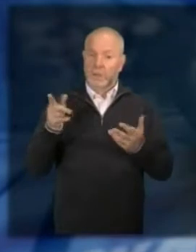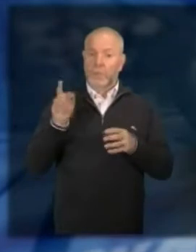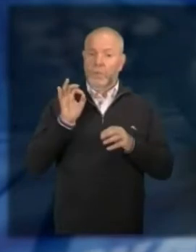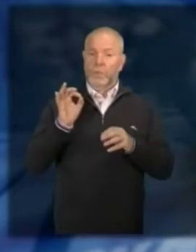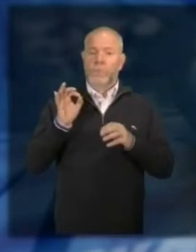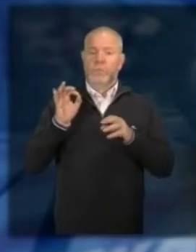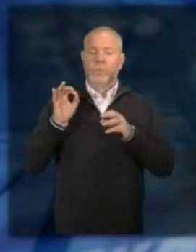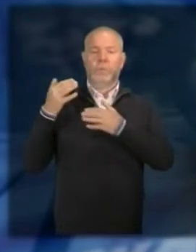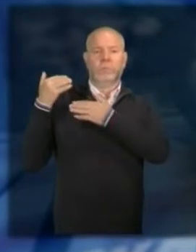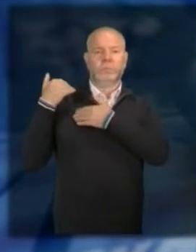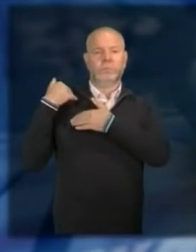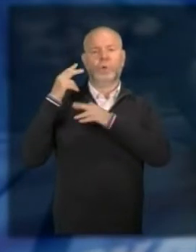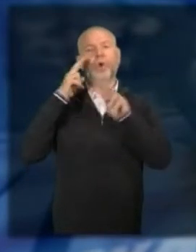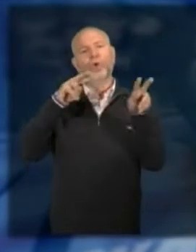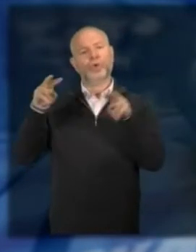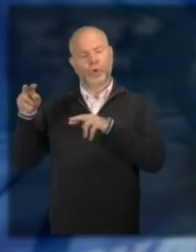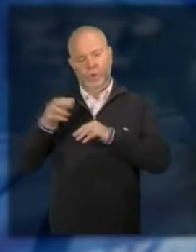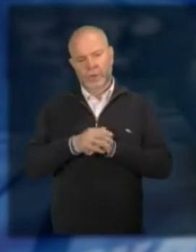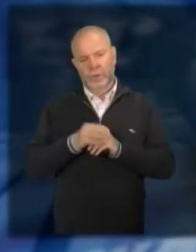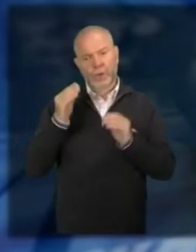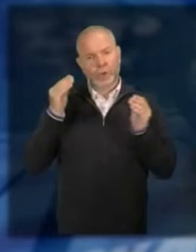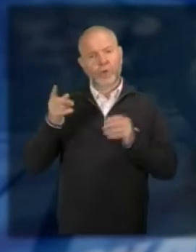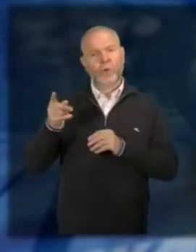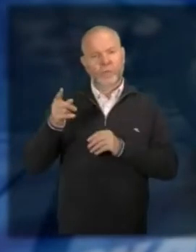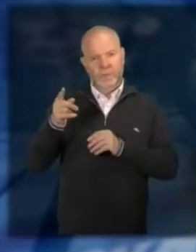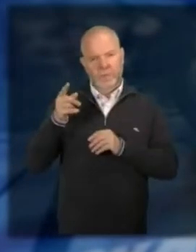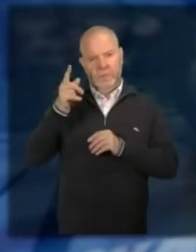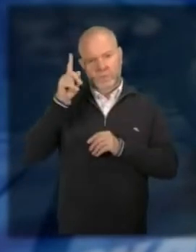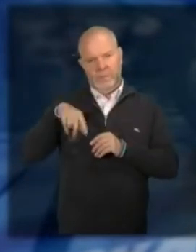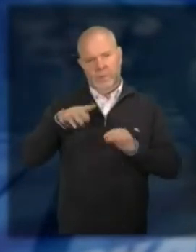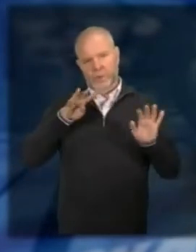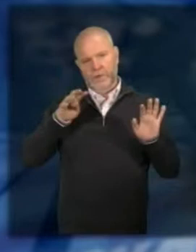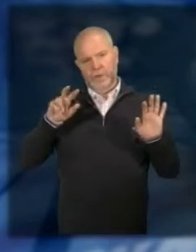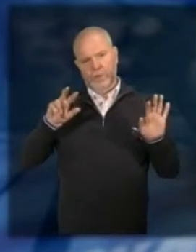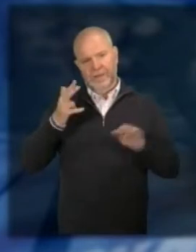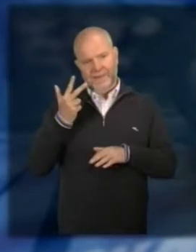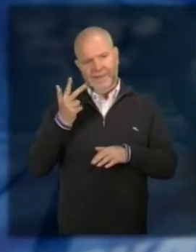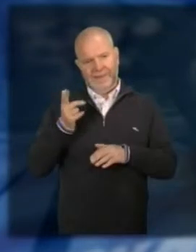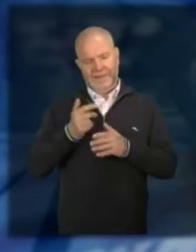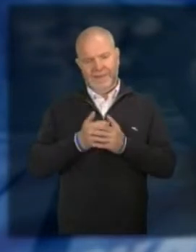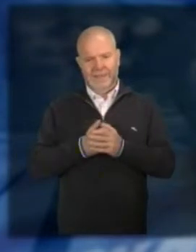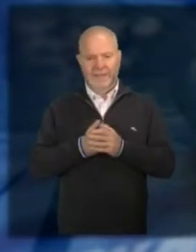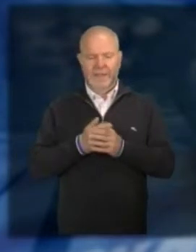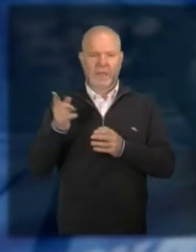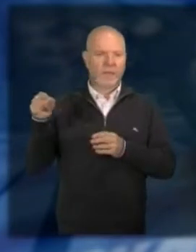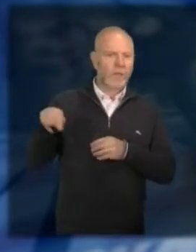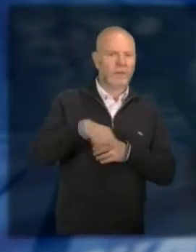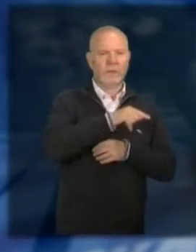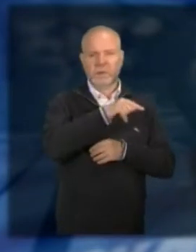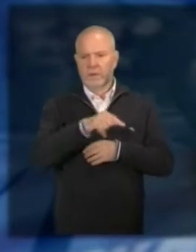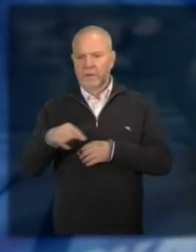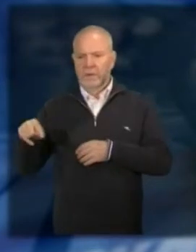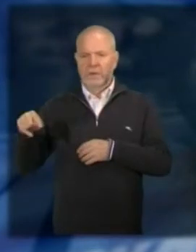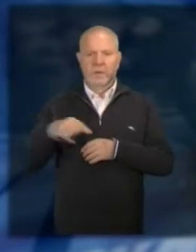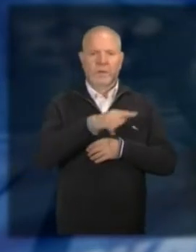un servizio di controllo del territorio. Il giovane, classe 1983, già noto alle forze dell'ordine, faceva avanti e indietro tra la